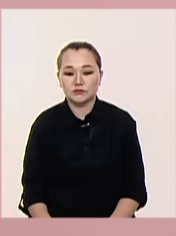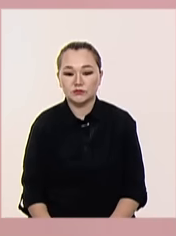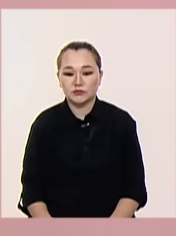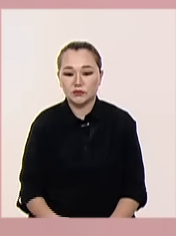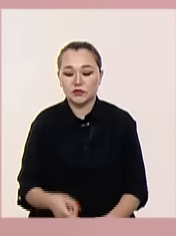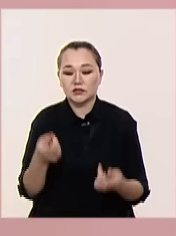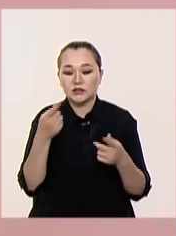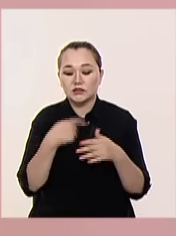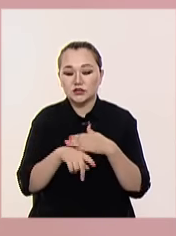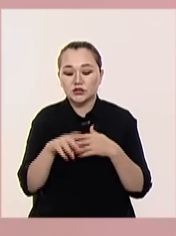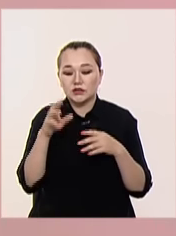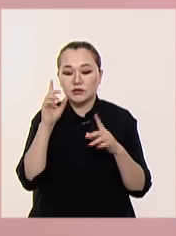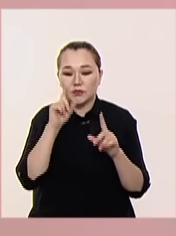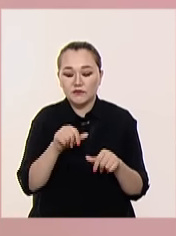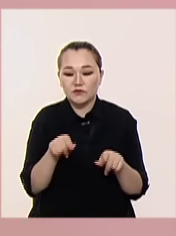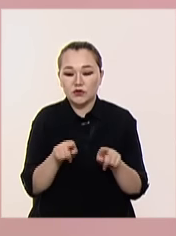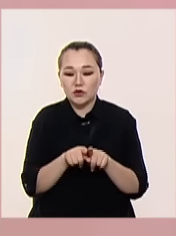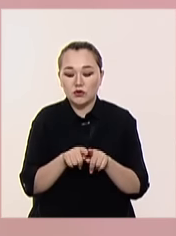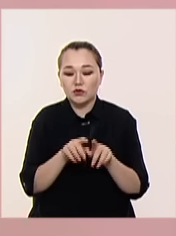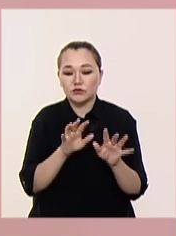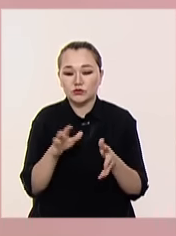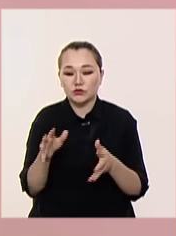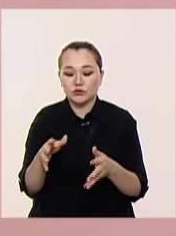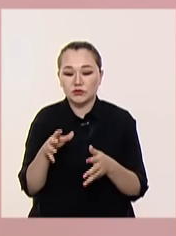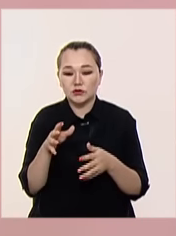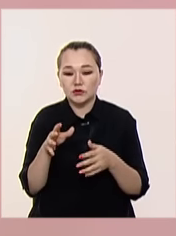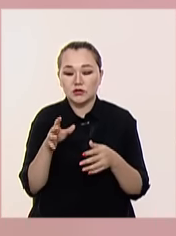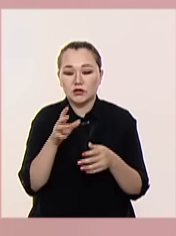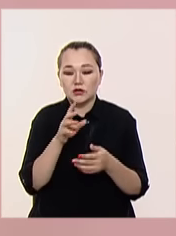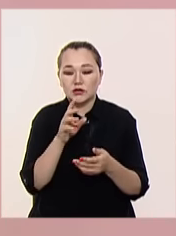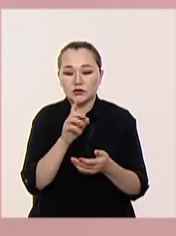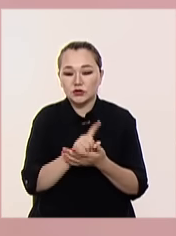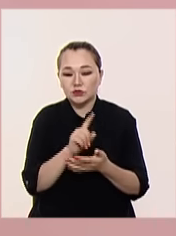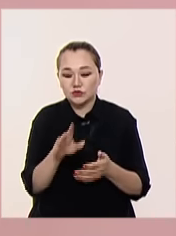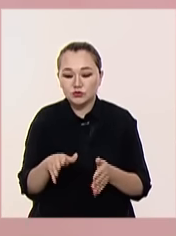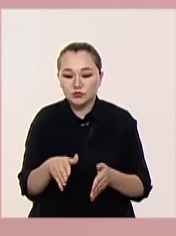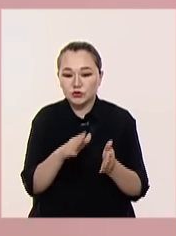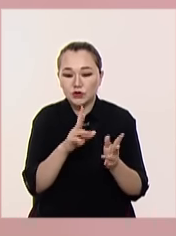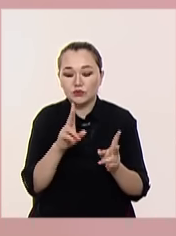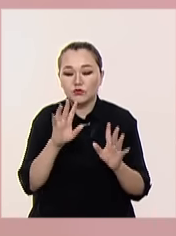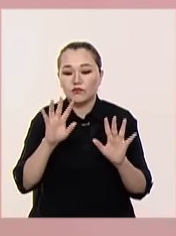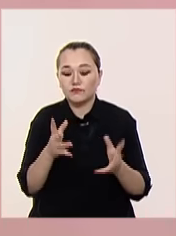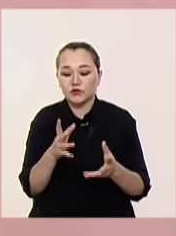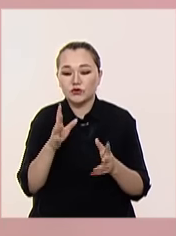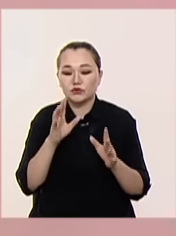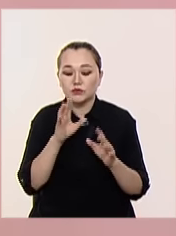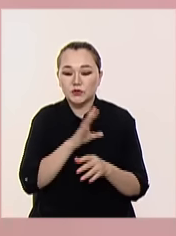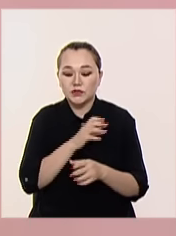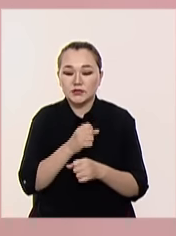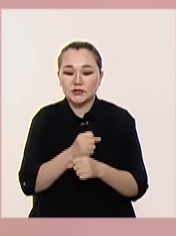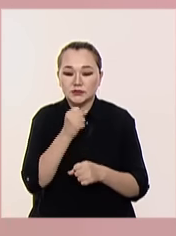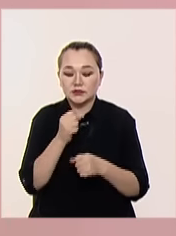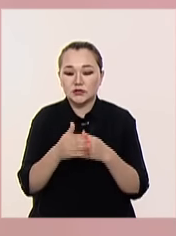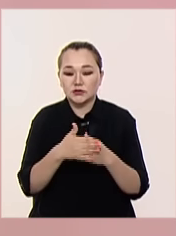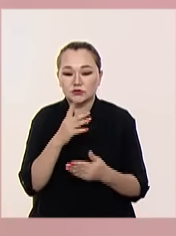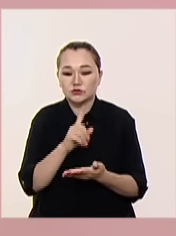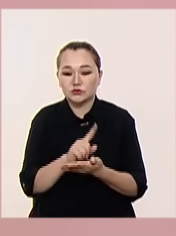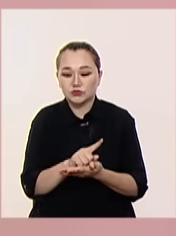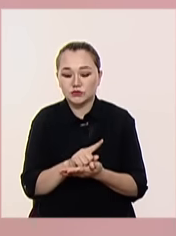Негизи укуктук мамлекетте мындай жагдайларга жол берилмеу керек. Ал арандатууга апаргандар миндеттүү түрдө катаң жоопкерчиликке тартылуу